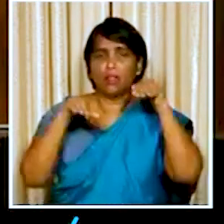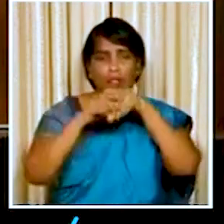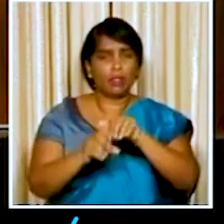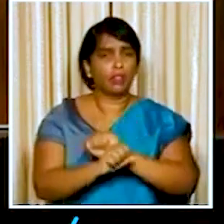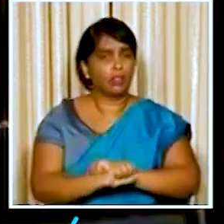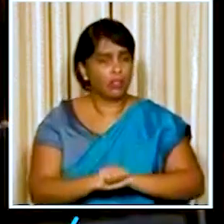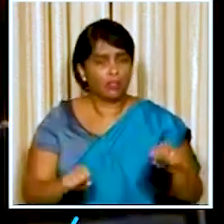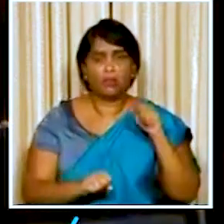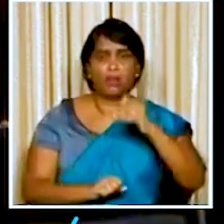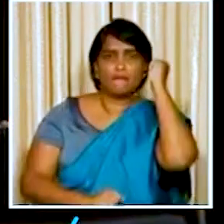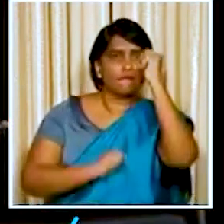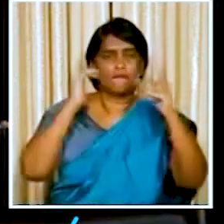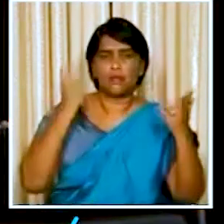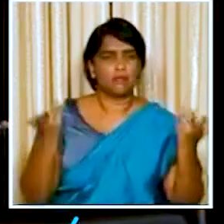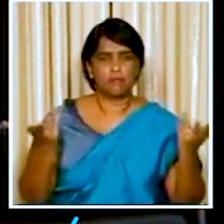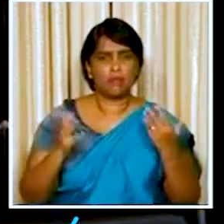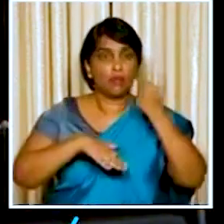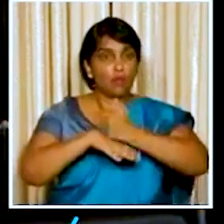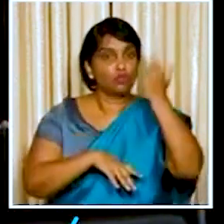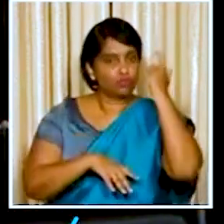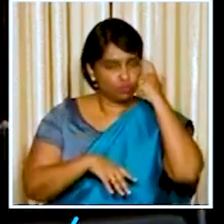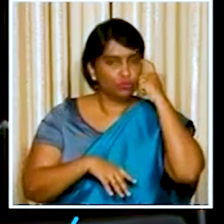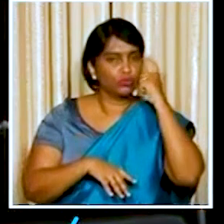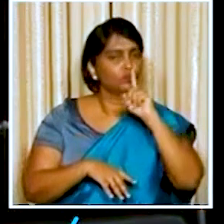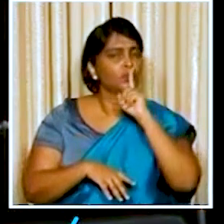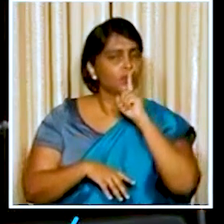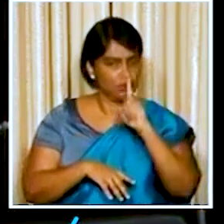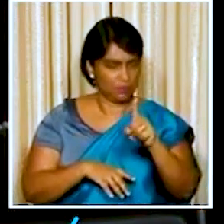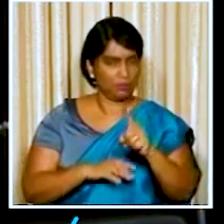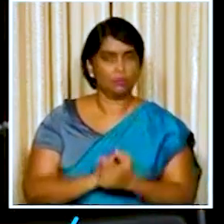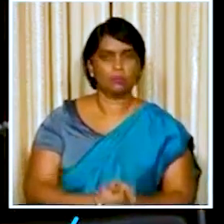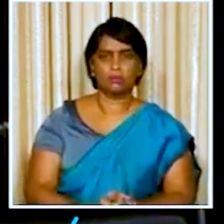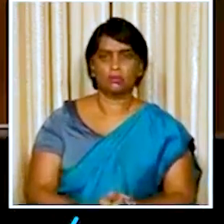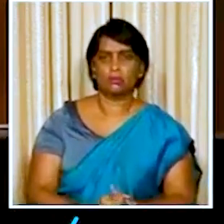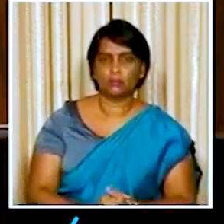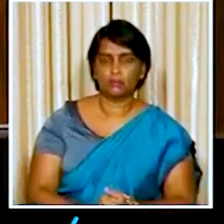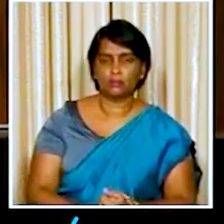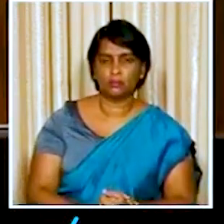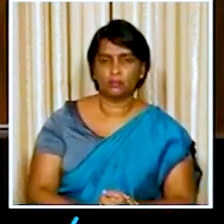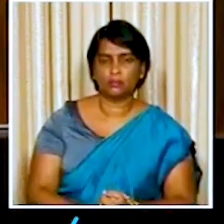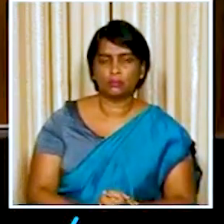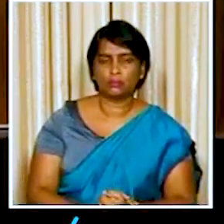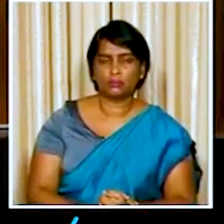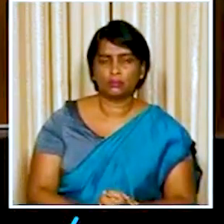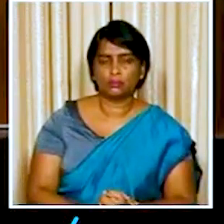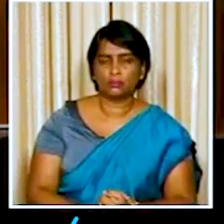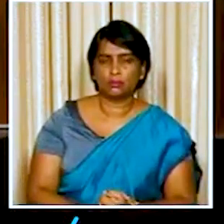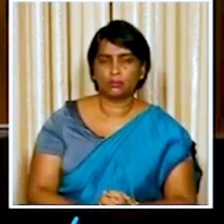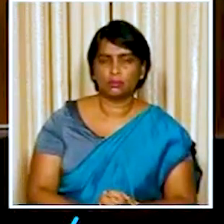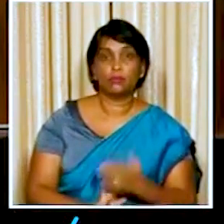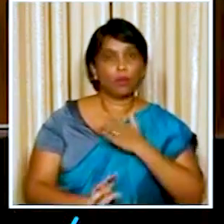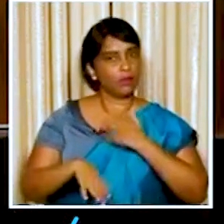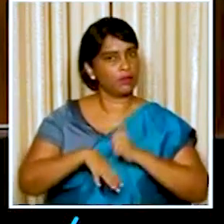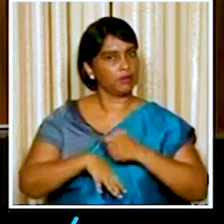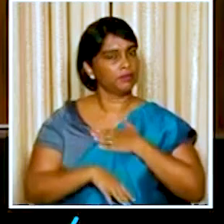හෝ ඒක ඉල කරන්න බෑ කියලා මොනසුන ඔබ දන්නා. ඒකයි මම ඔබතුමා ආමන්ත්‍රණය කරේ. ගරු මන්ත්‍රීතුමේ වරප්‍රසාද ප්‍රශ්නේ ඉදිරිපත් කරන්න. මේක මගේ